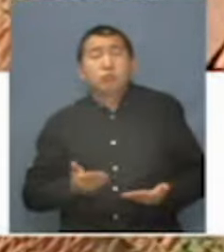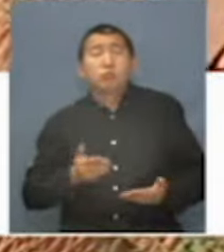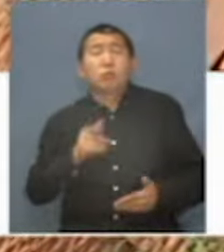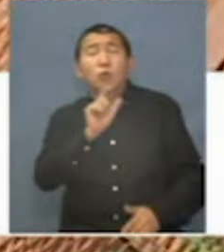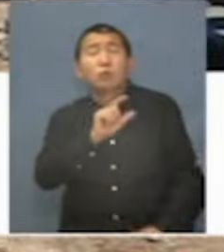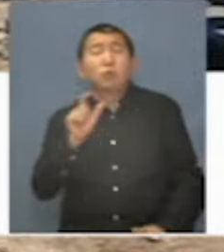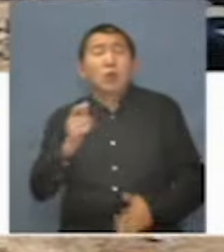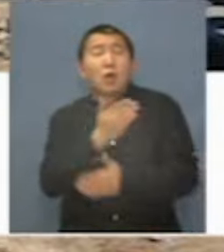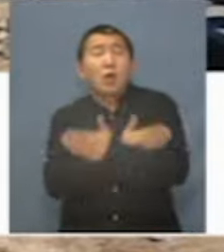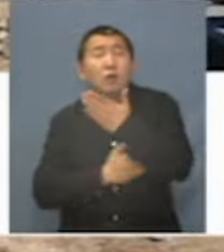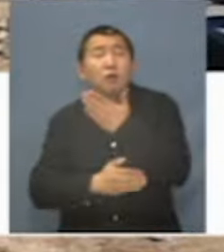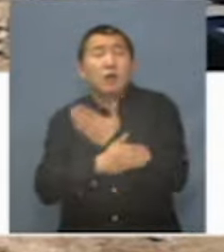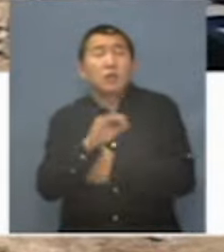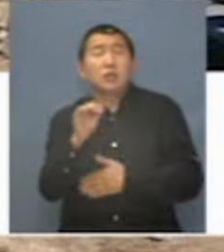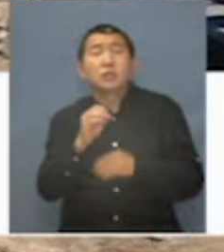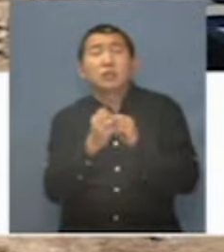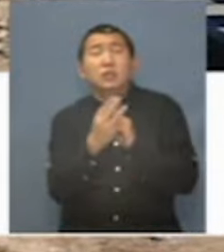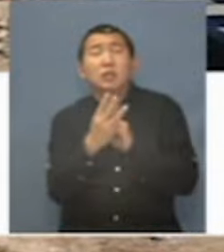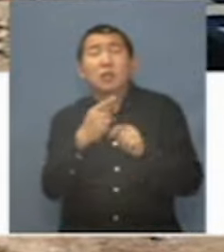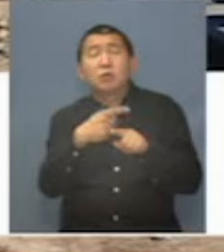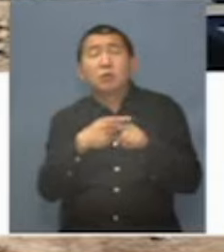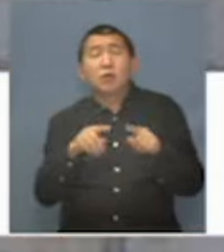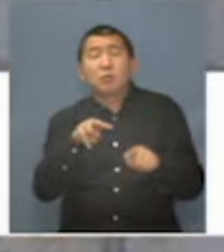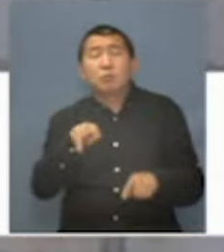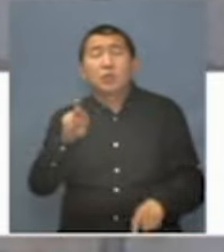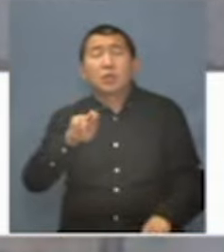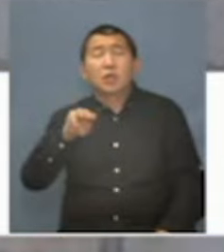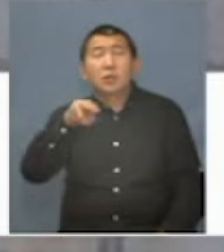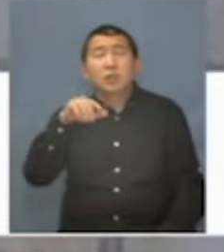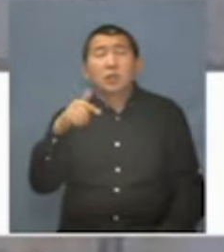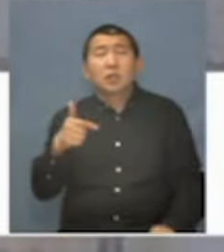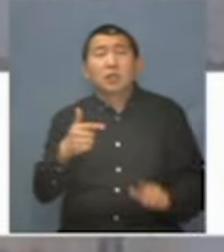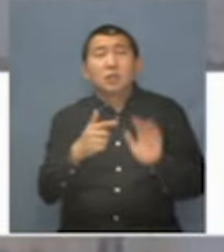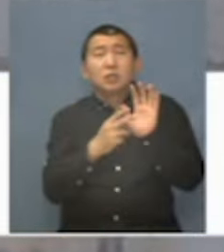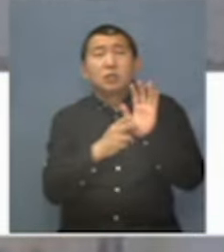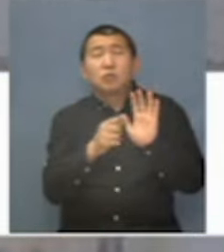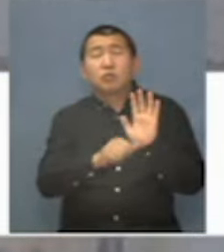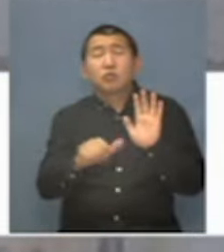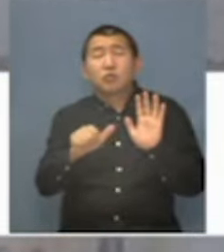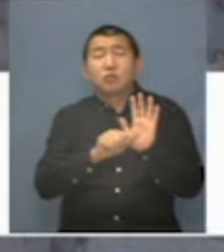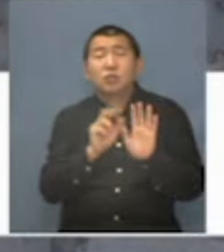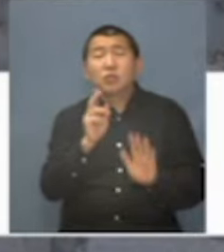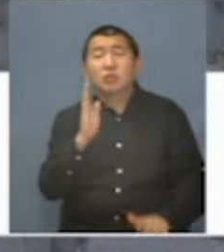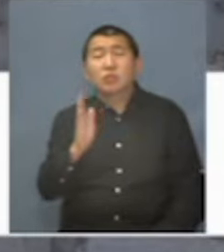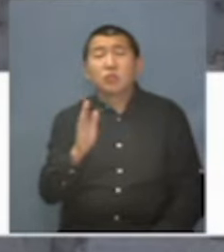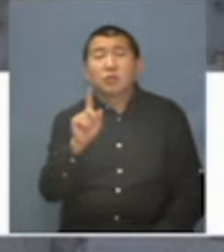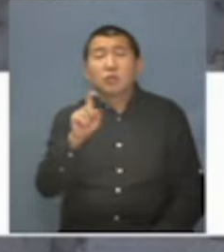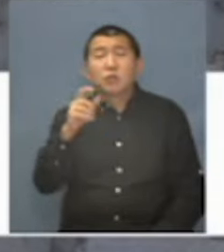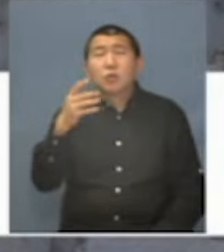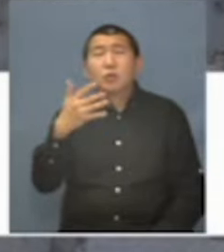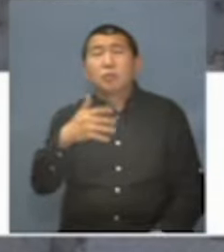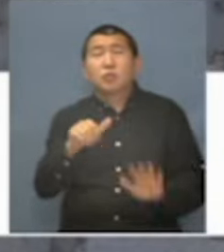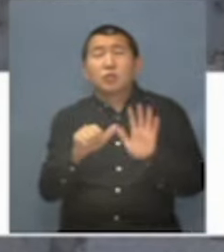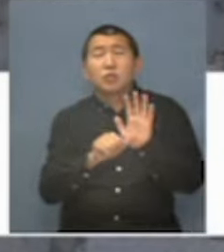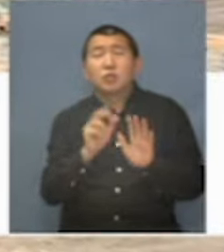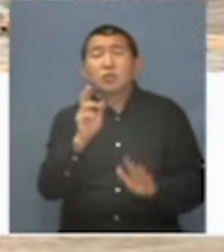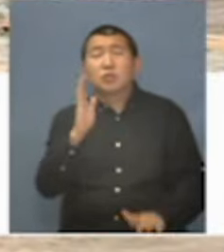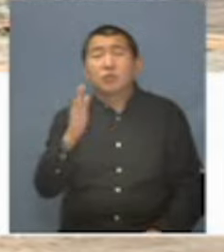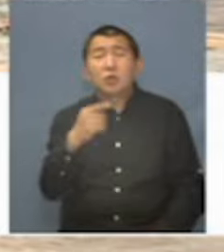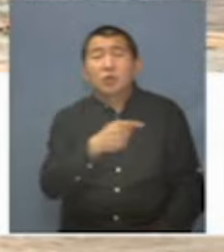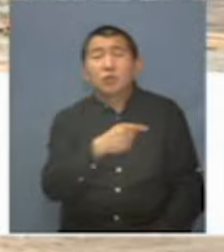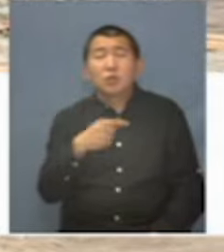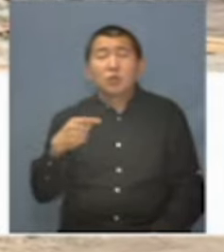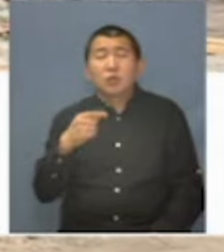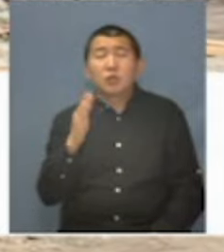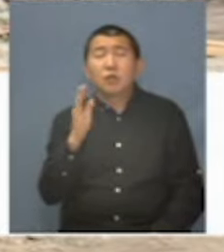на сумму 13,5 миллиардов тенге. Всего 766 квартир, в том числе 156 квартир по программе «Одноэтажный